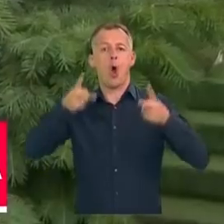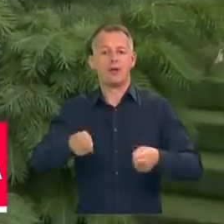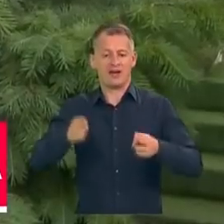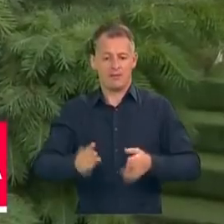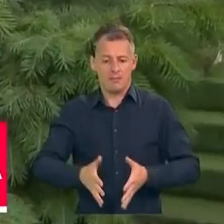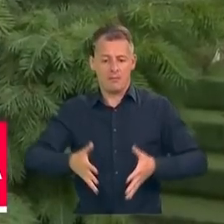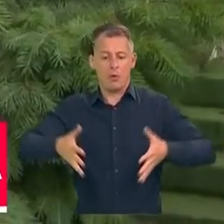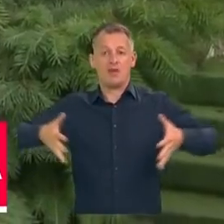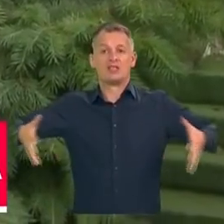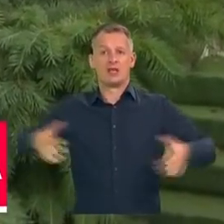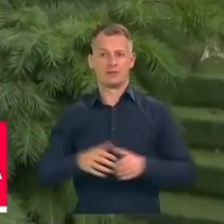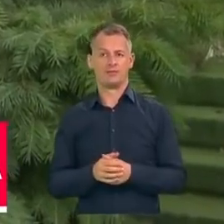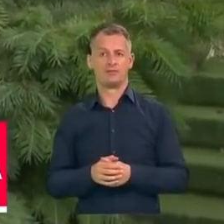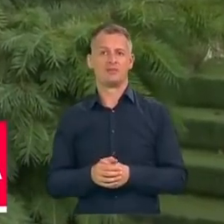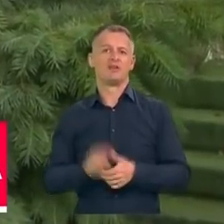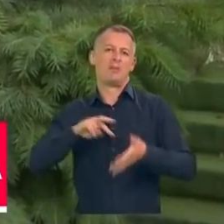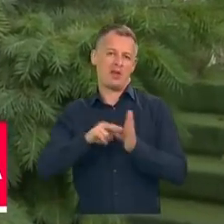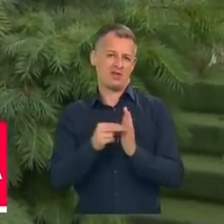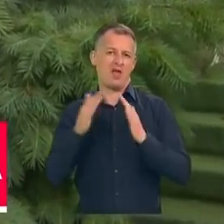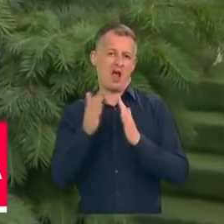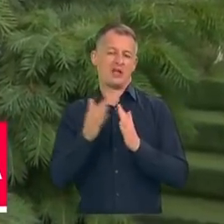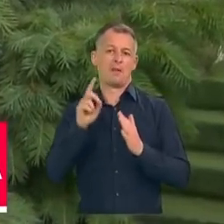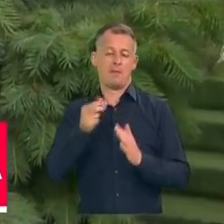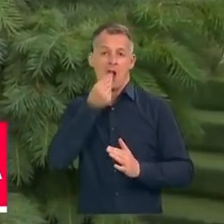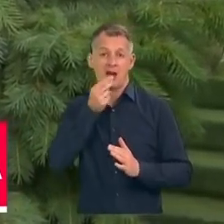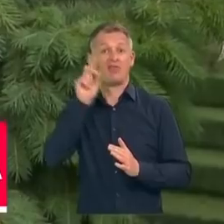îmi iau câte un pachet de acasă, dar ar fi